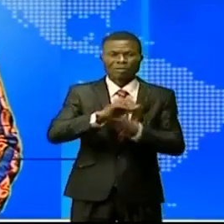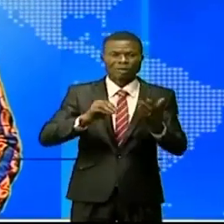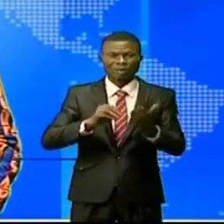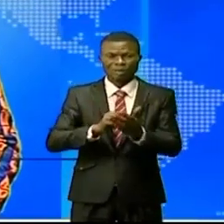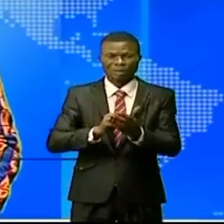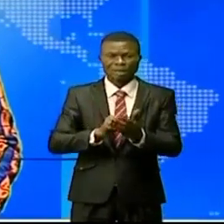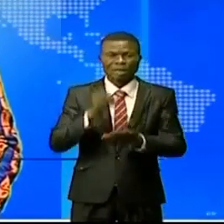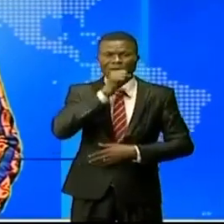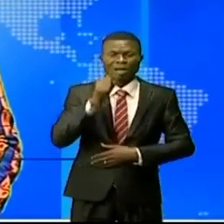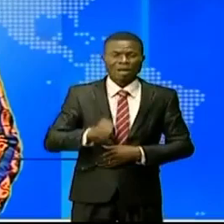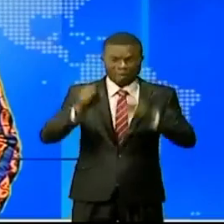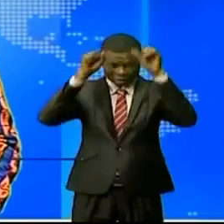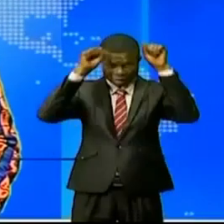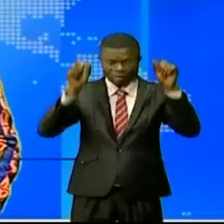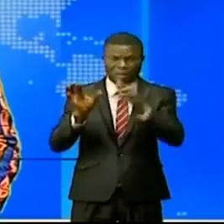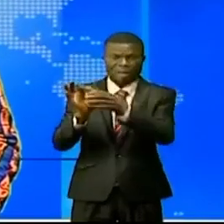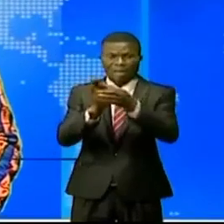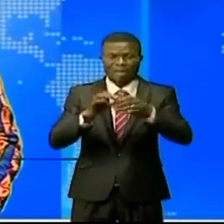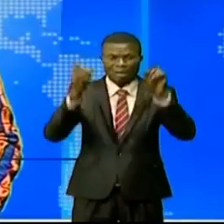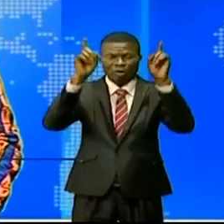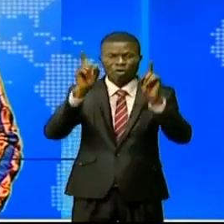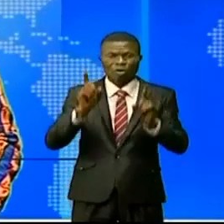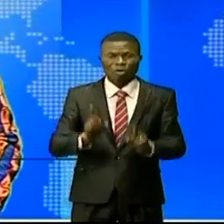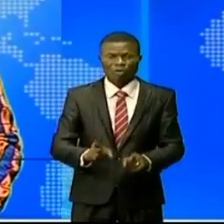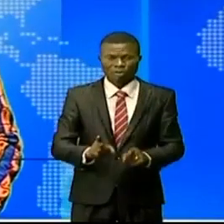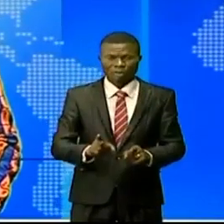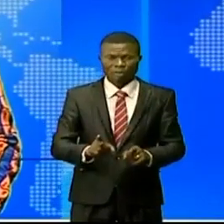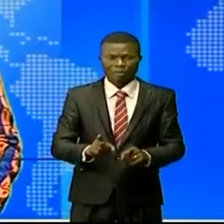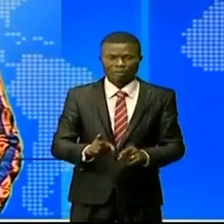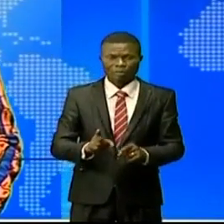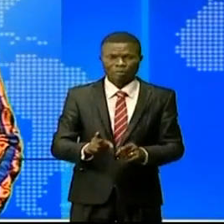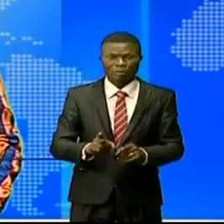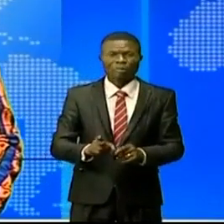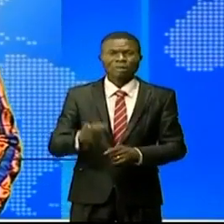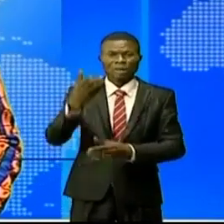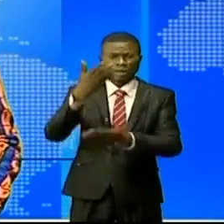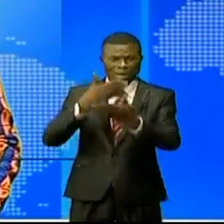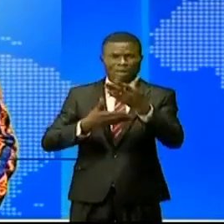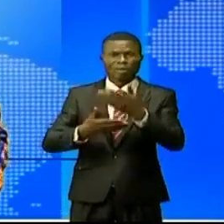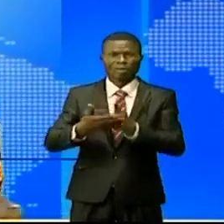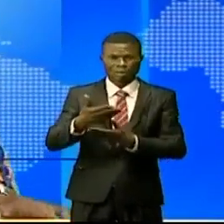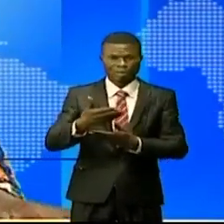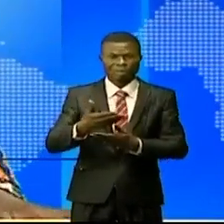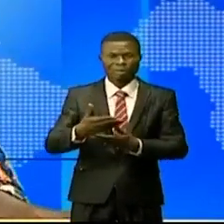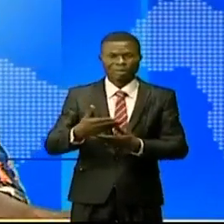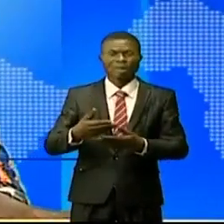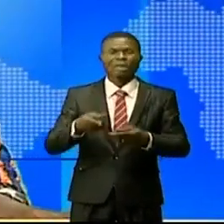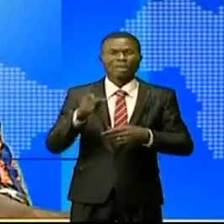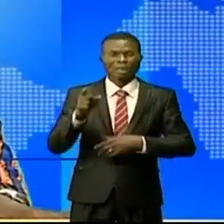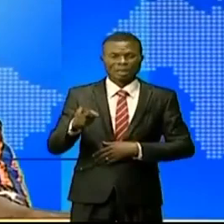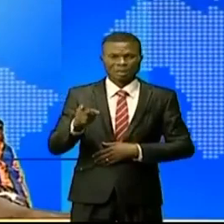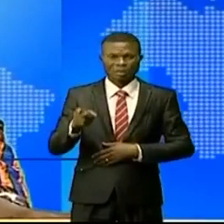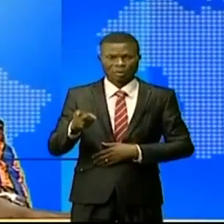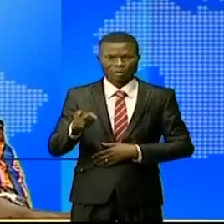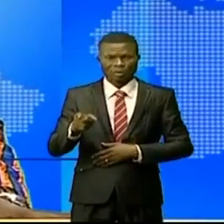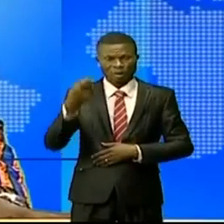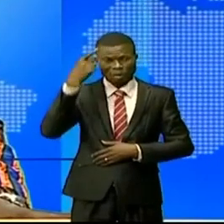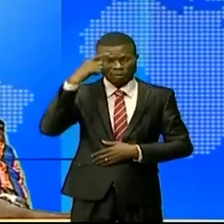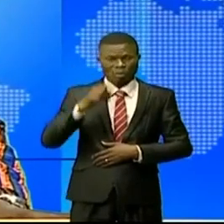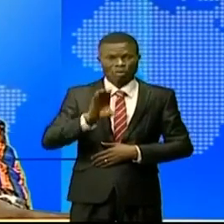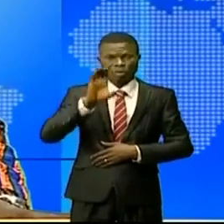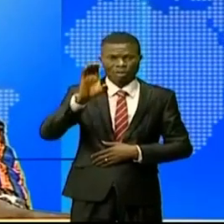sortant en exercice de l'Union africaine va prendre à cet effet la présidence tournante de la